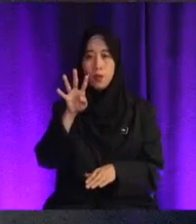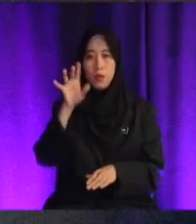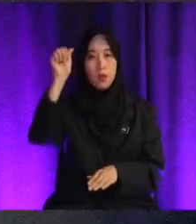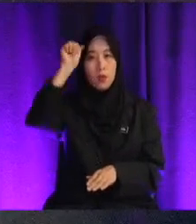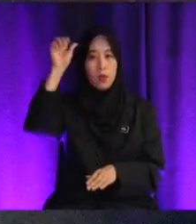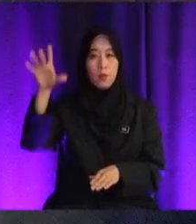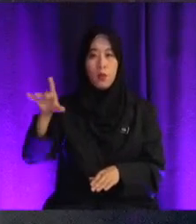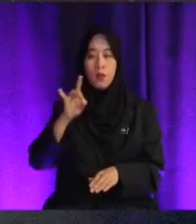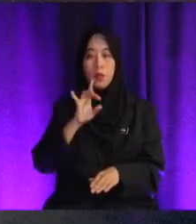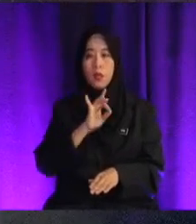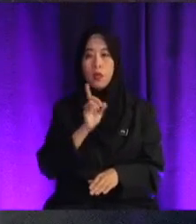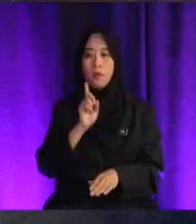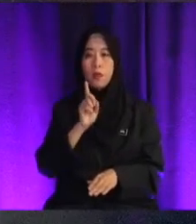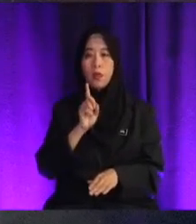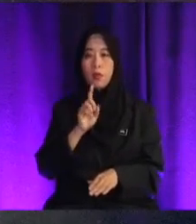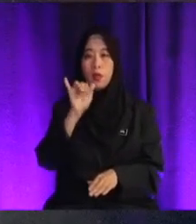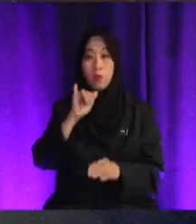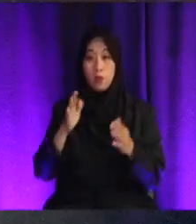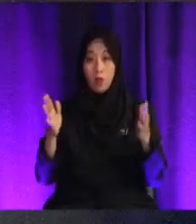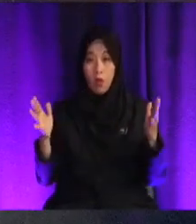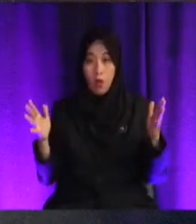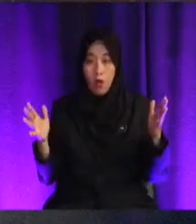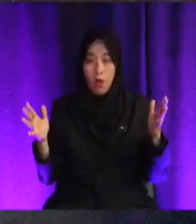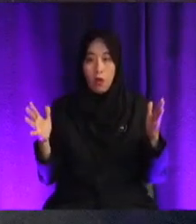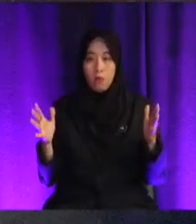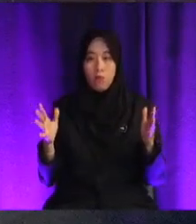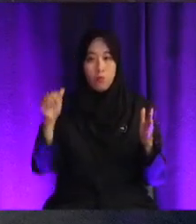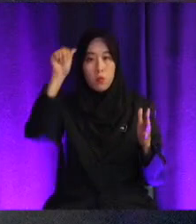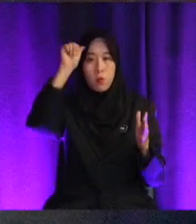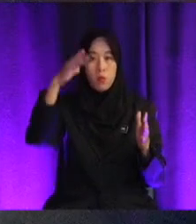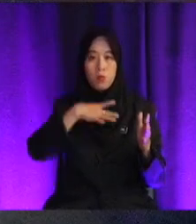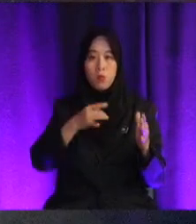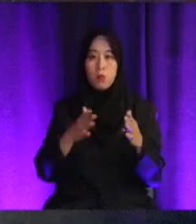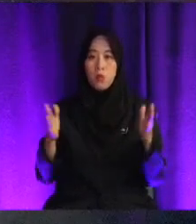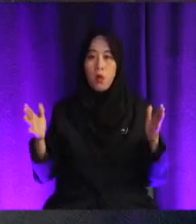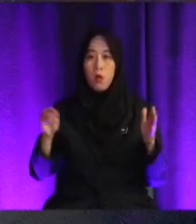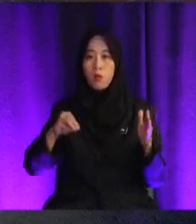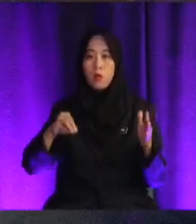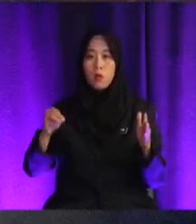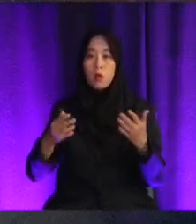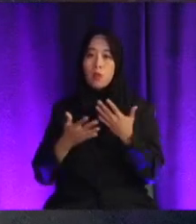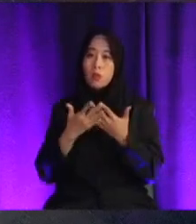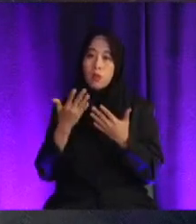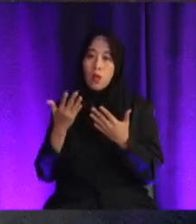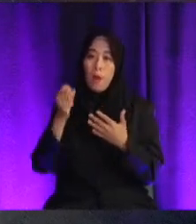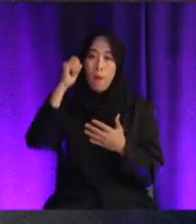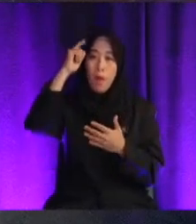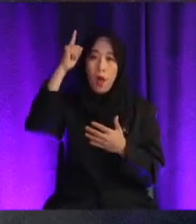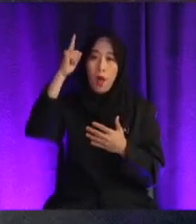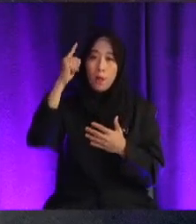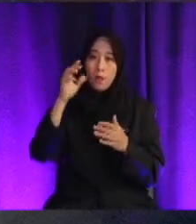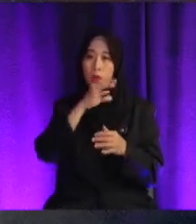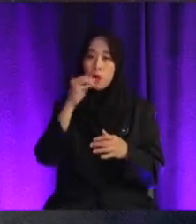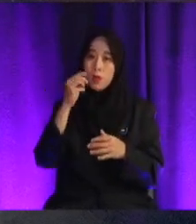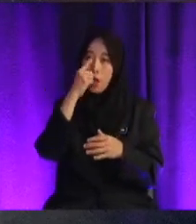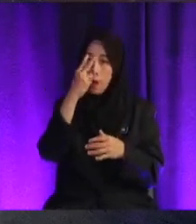nak test? Saya suka yang besar cikgu. Okey, terpulang. Ya, ini supaya murid-murid pun senang nak faham dan nampak